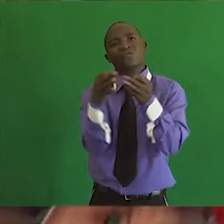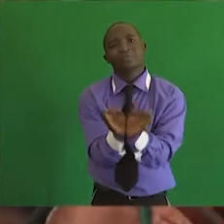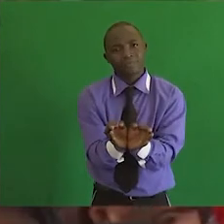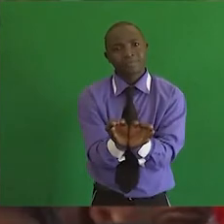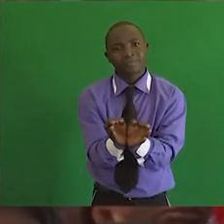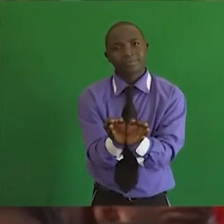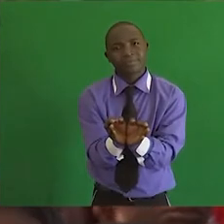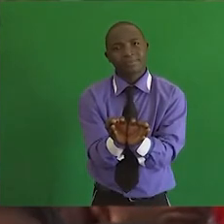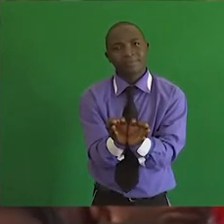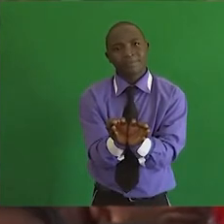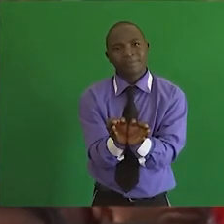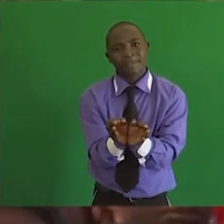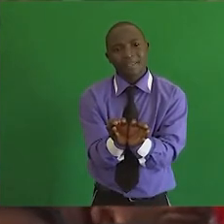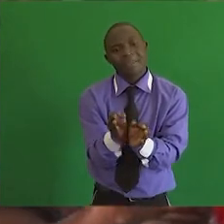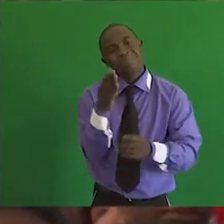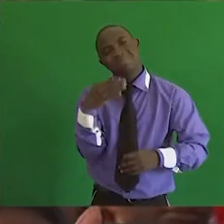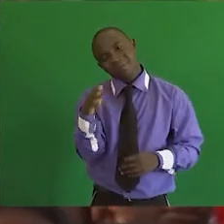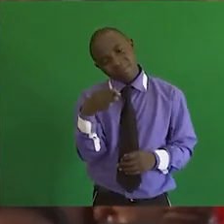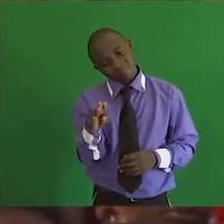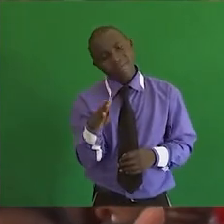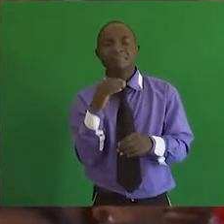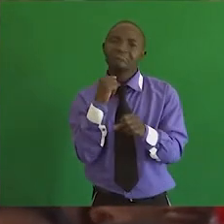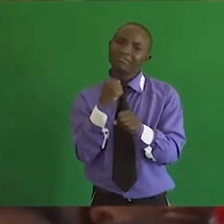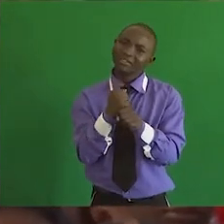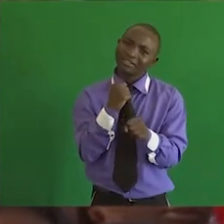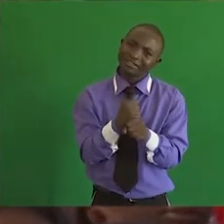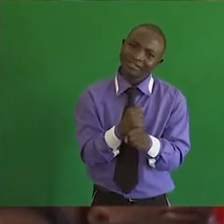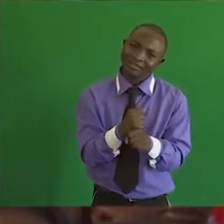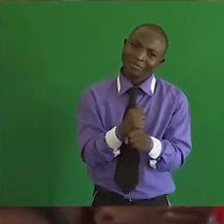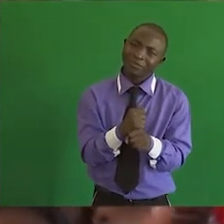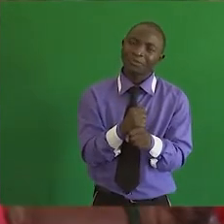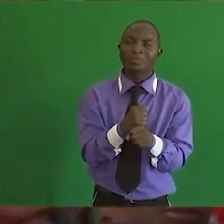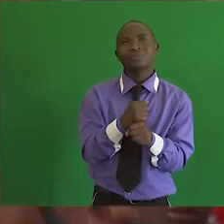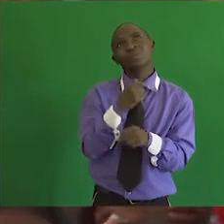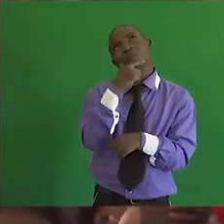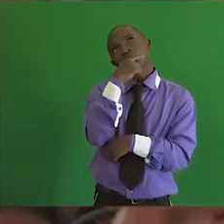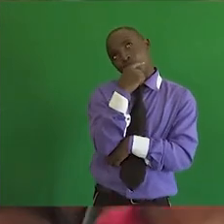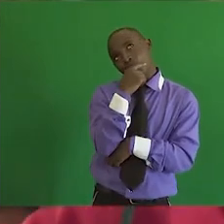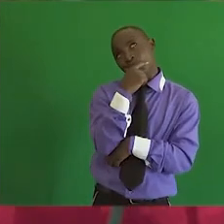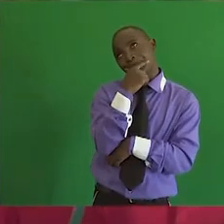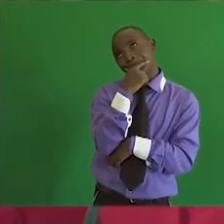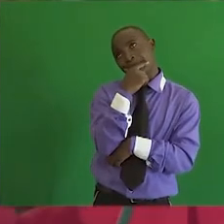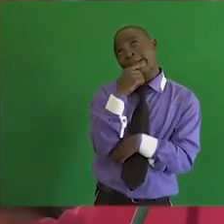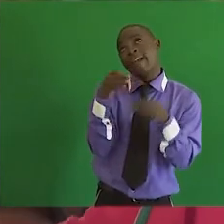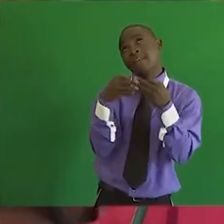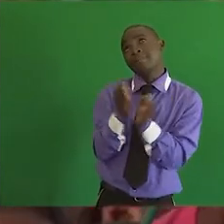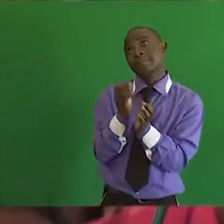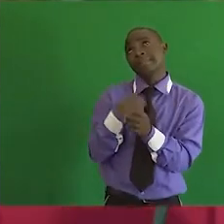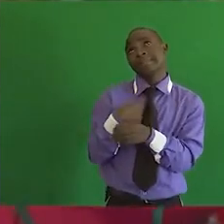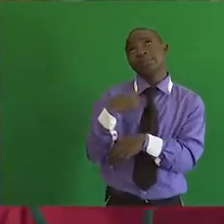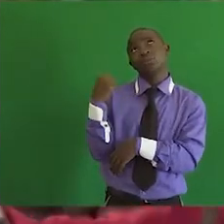kuri kutenga grocery chaiko ane kamwe kekungoti kwangu kwaamai vake anotenga rino